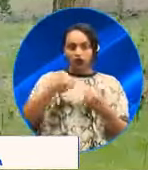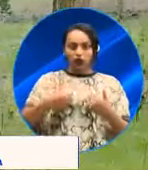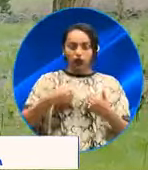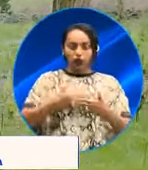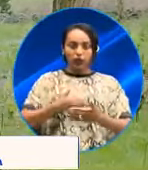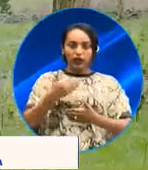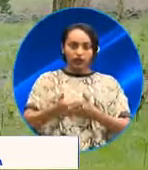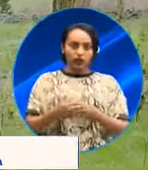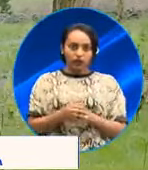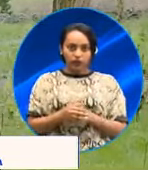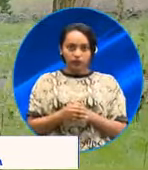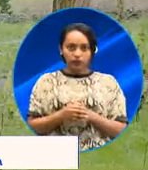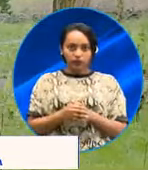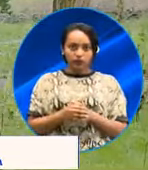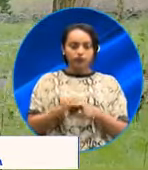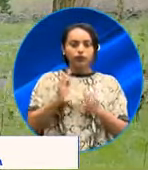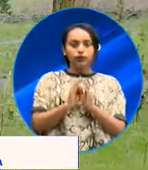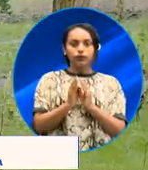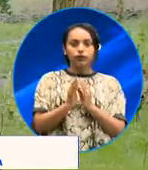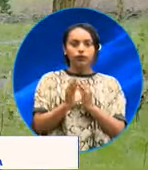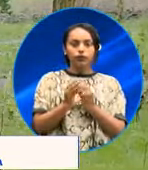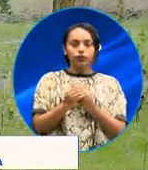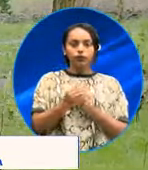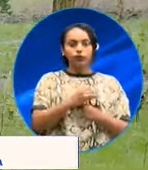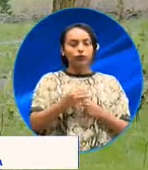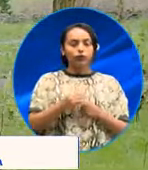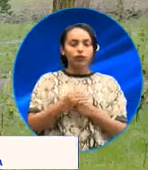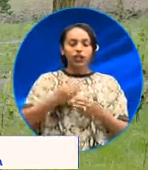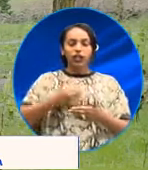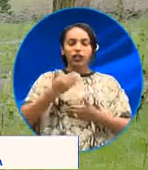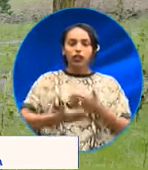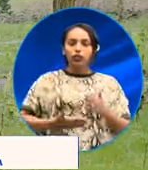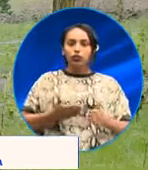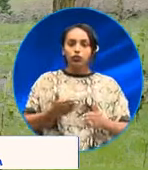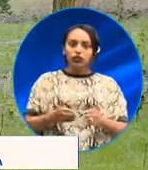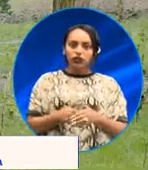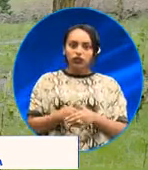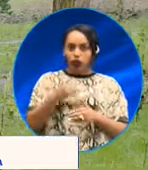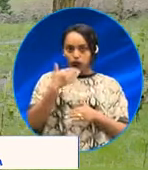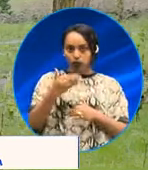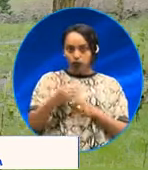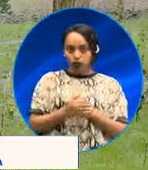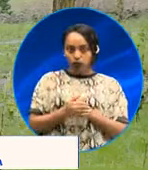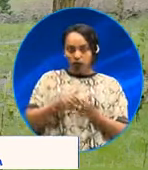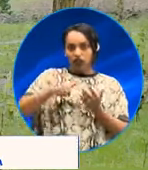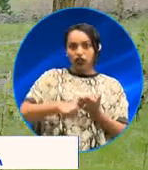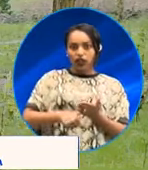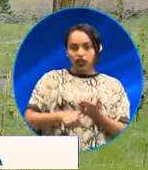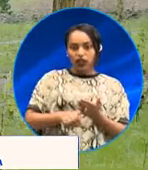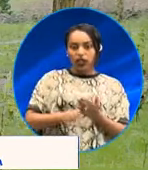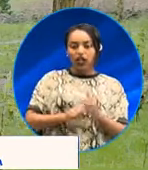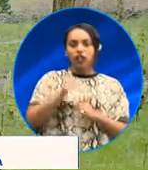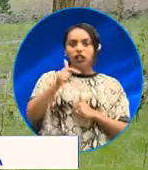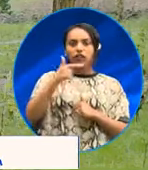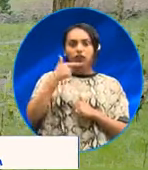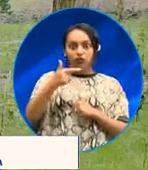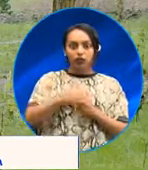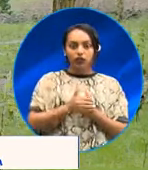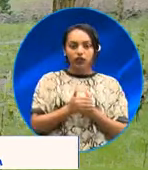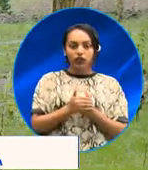ተናግረዋል። በቀጣይም እያንከባከብን ለቀጣይ ትውልድ ጥሩ አሻራ እናሻግራለን